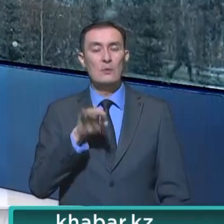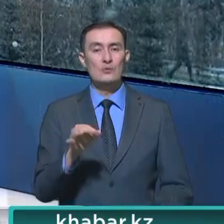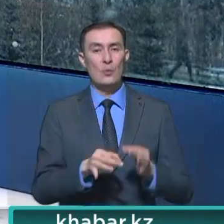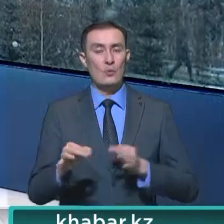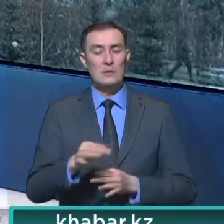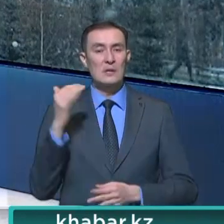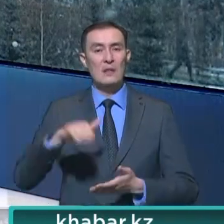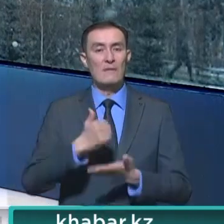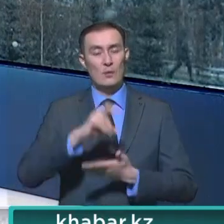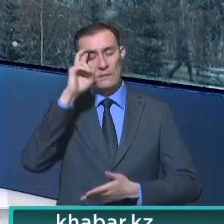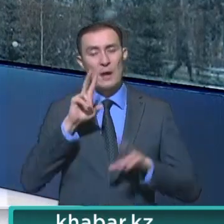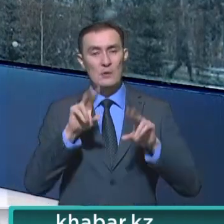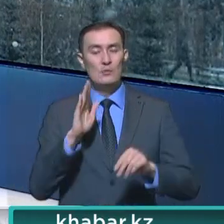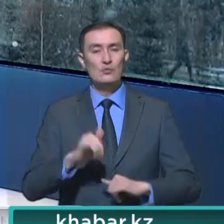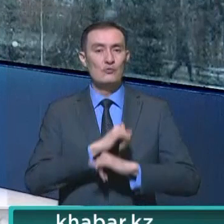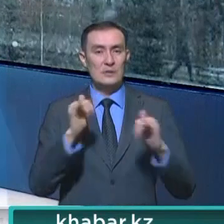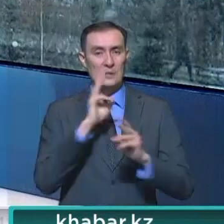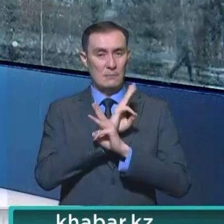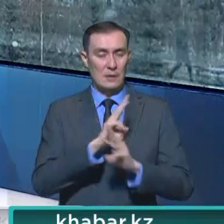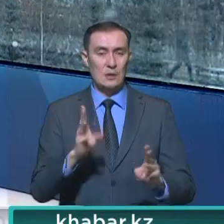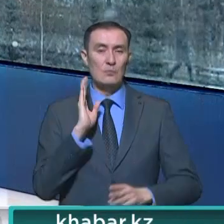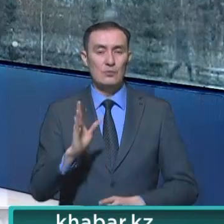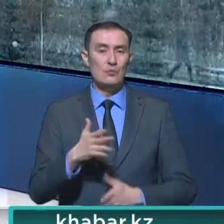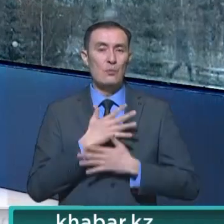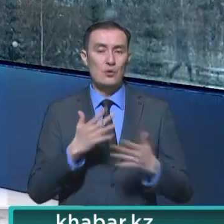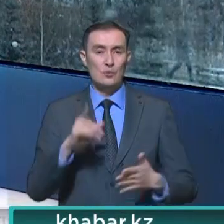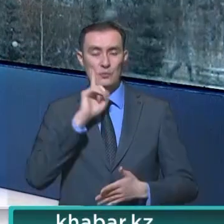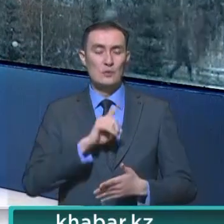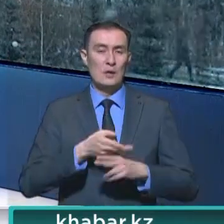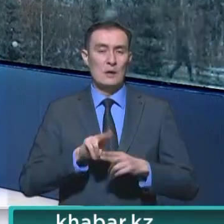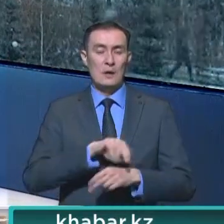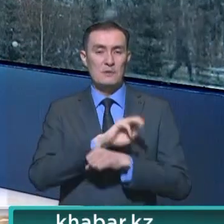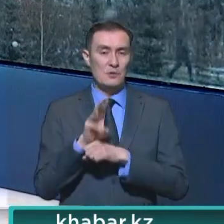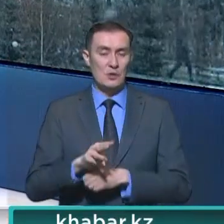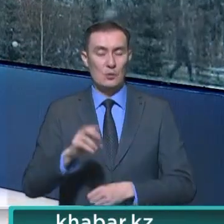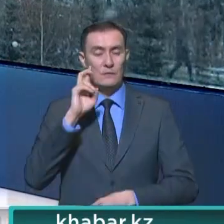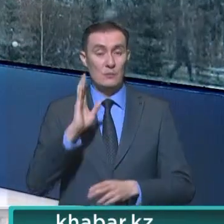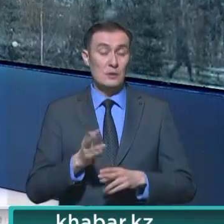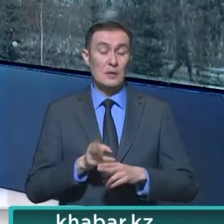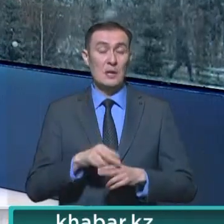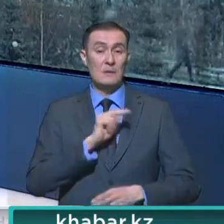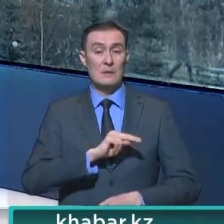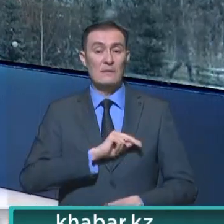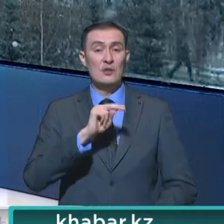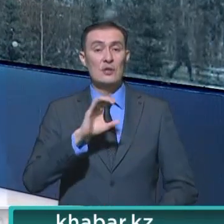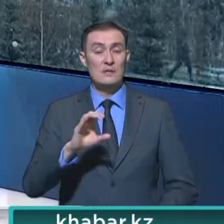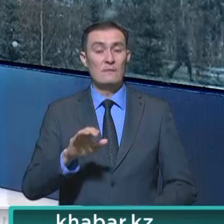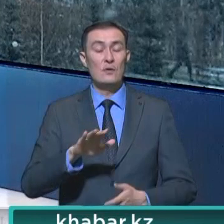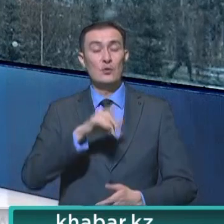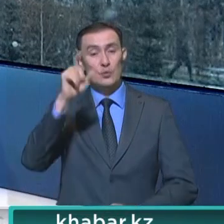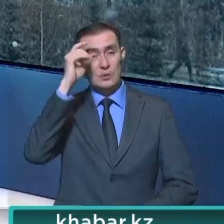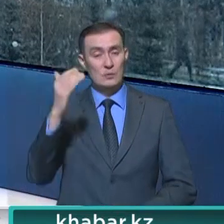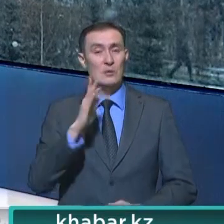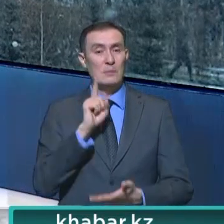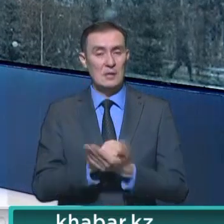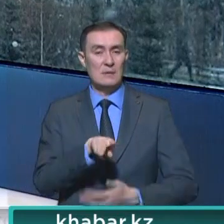Токаев пообещал, что увеличится заработная плата, богаче станет социальный пакет. Президент отметил работу наших спасателей в Турции и пообещал представить